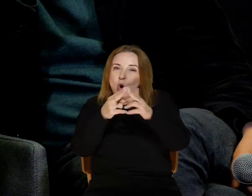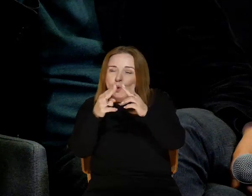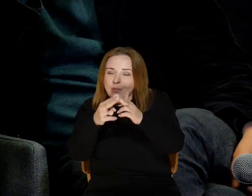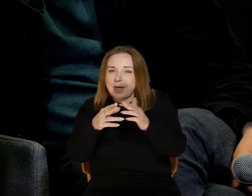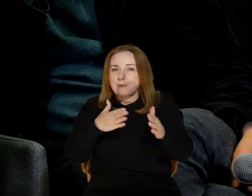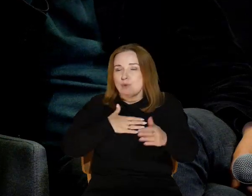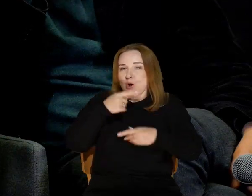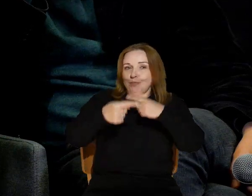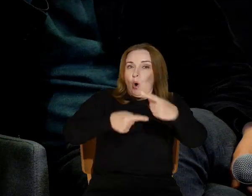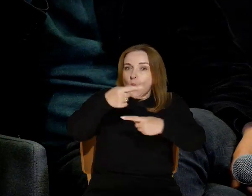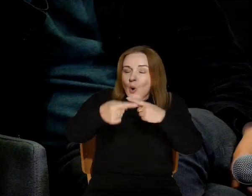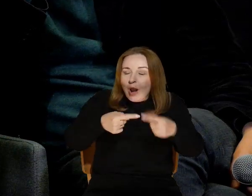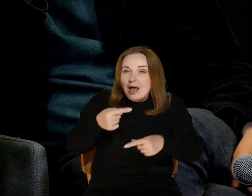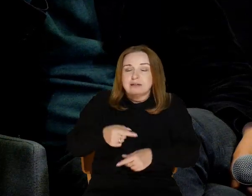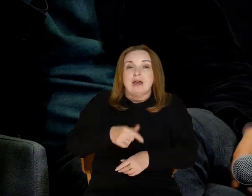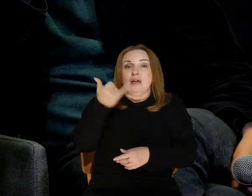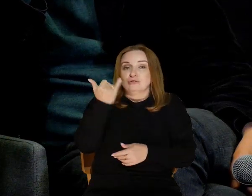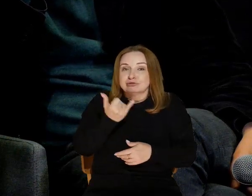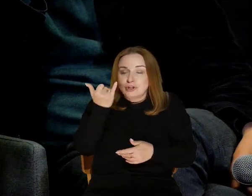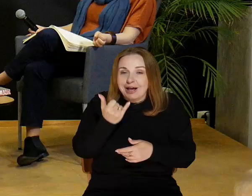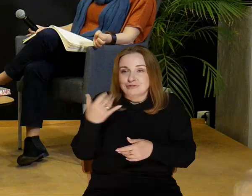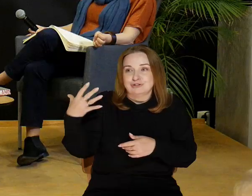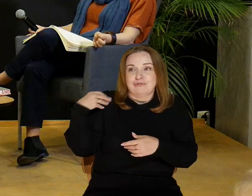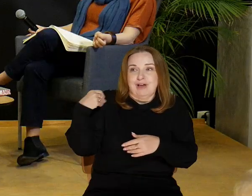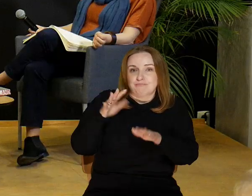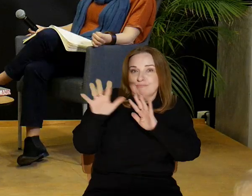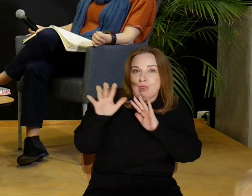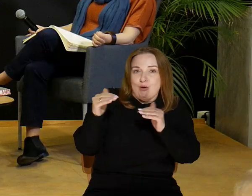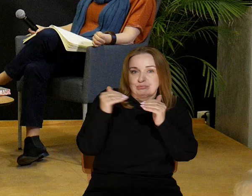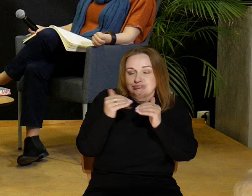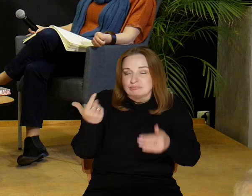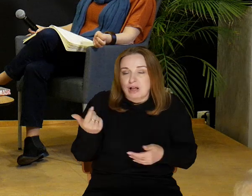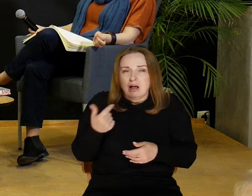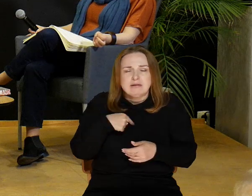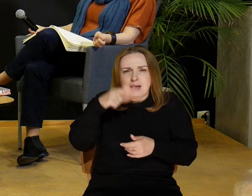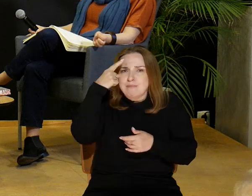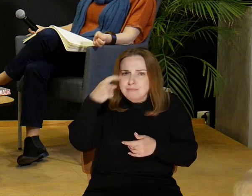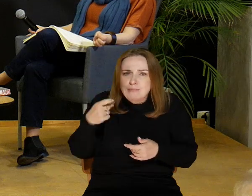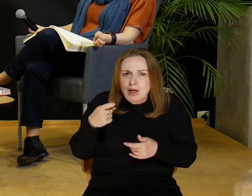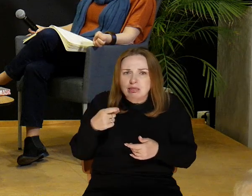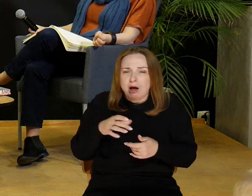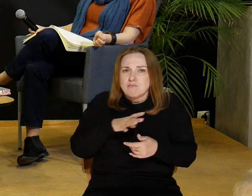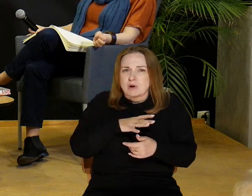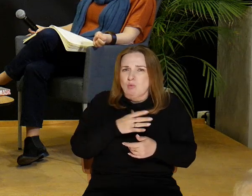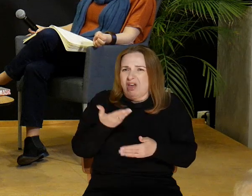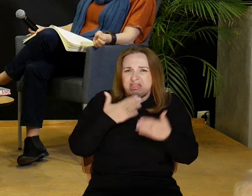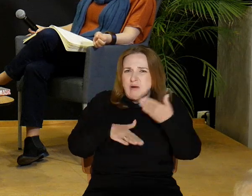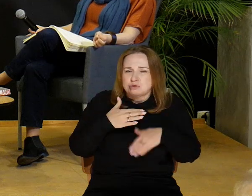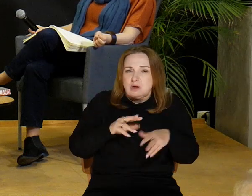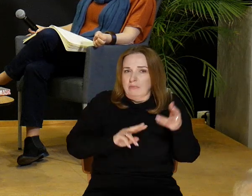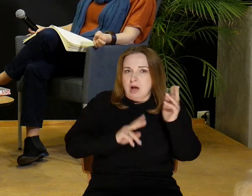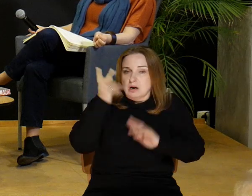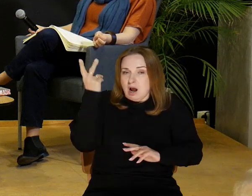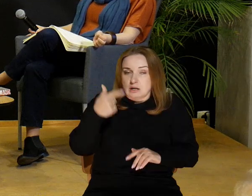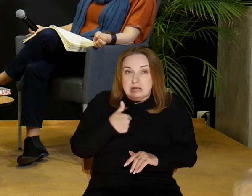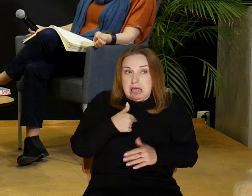mojego pokolenia, no dzieci, ocaleńców właśnie z rzezi, no to pamiętam, że bardzo nieprzyjemna była reakcja, bo ja jestem z